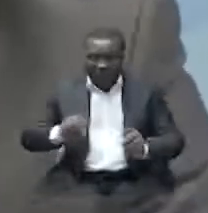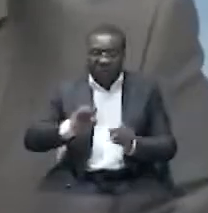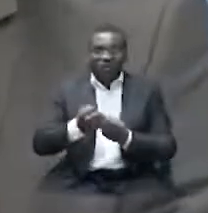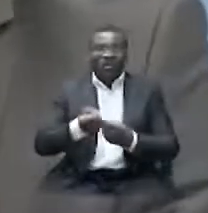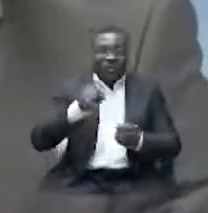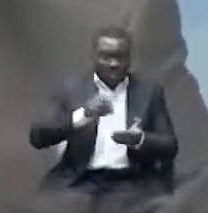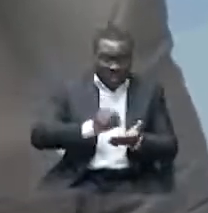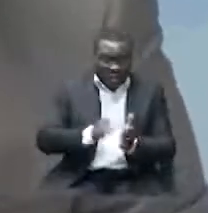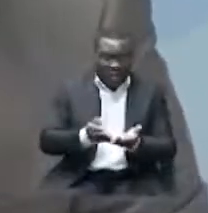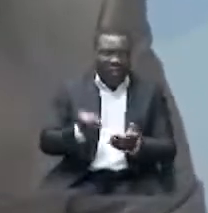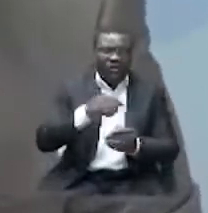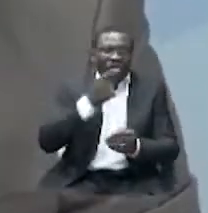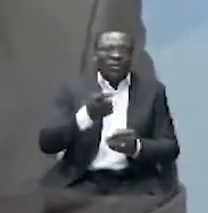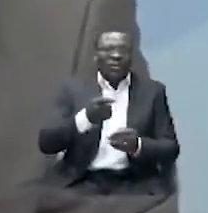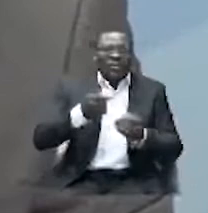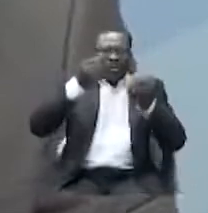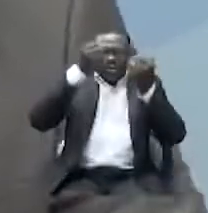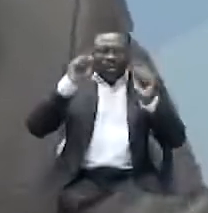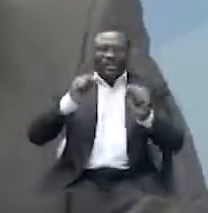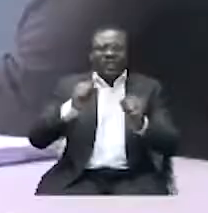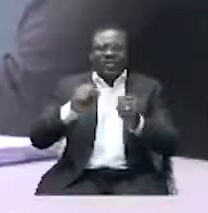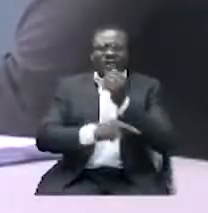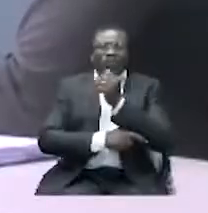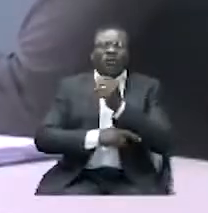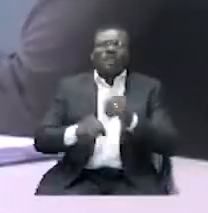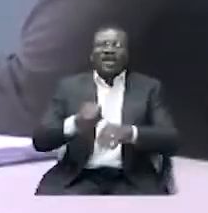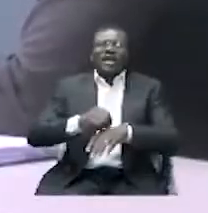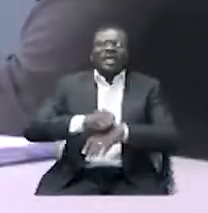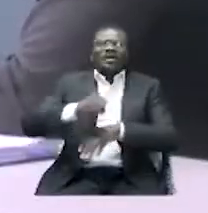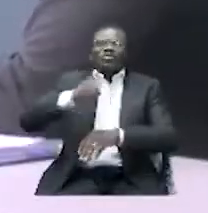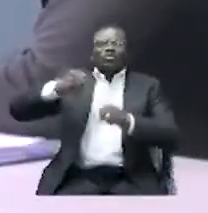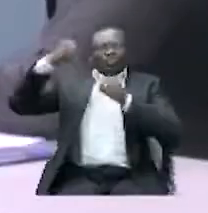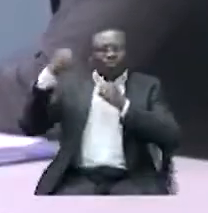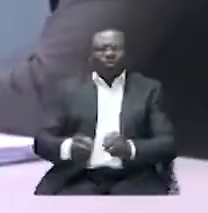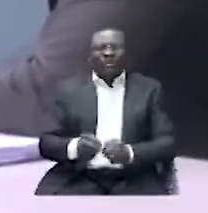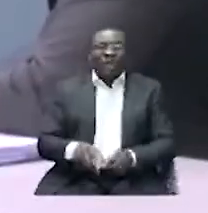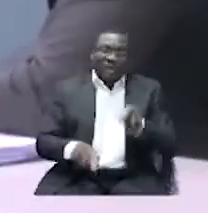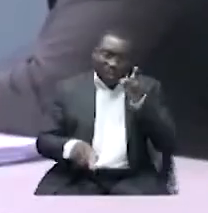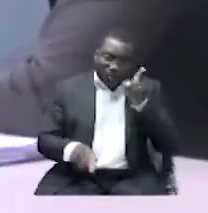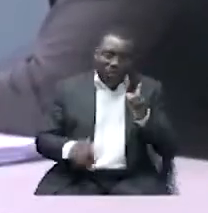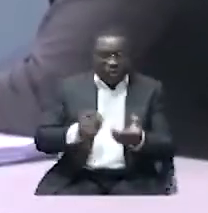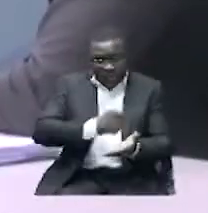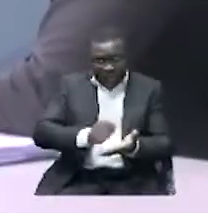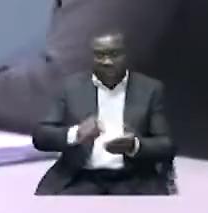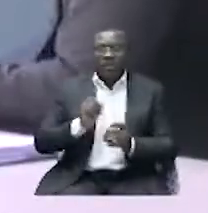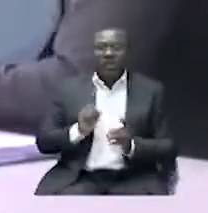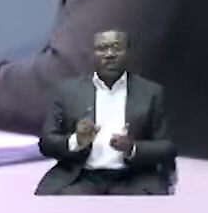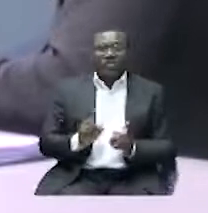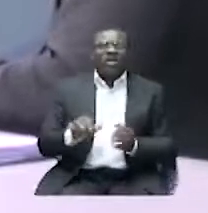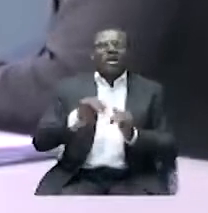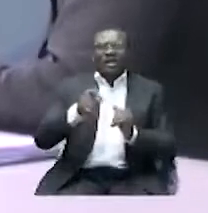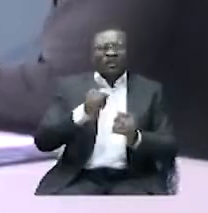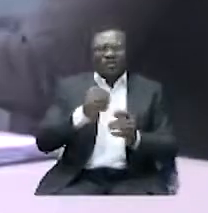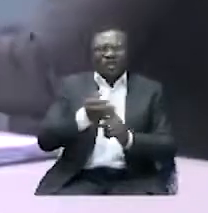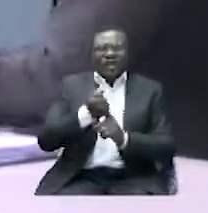vous avez dit que le président de la République est surpuissant. C'est un mot que je cite de votre projet de société. Est-ce que cela tient à